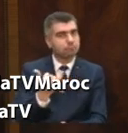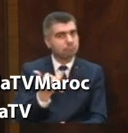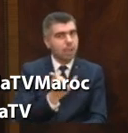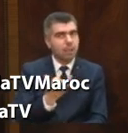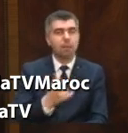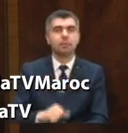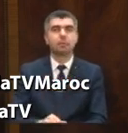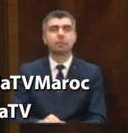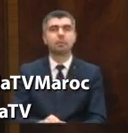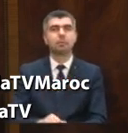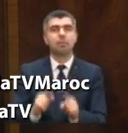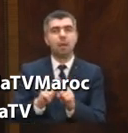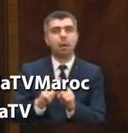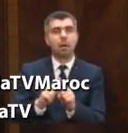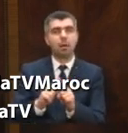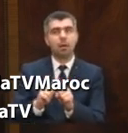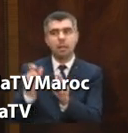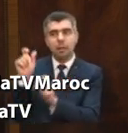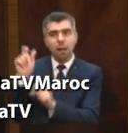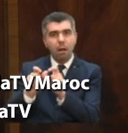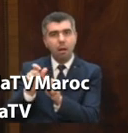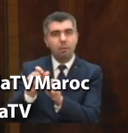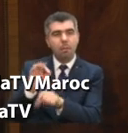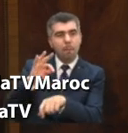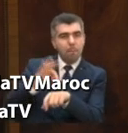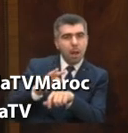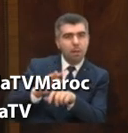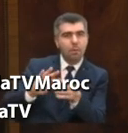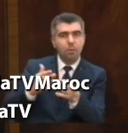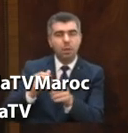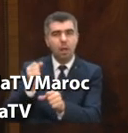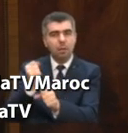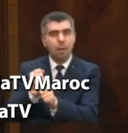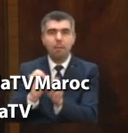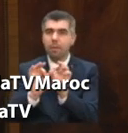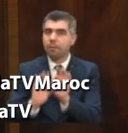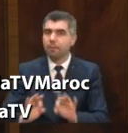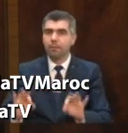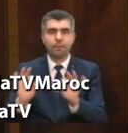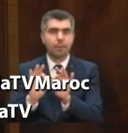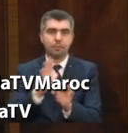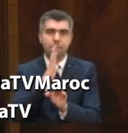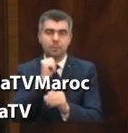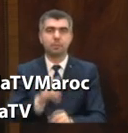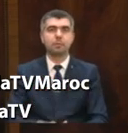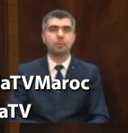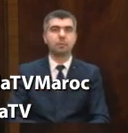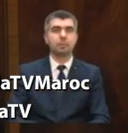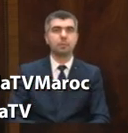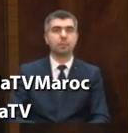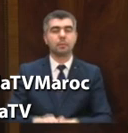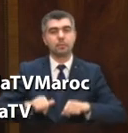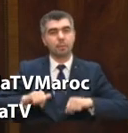لن يكون فيه لا ضرر ولا ضرر لجميع العمال ولكل الأجراء والأجيرات. سيد الوزير